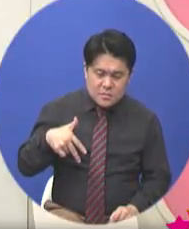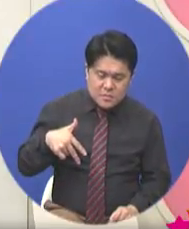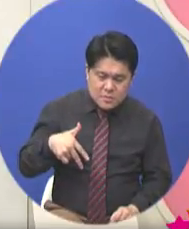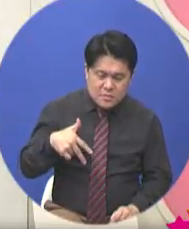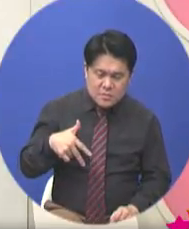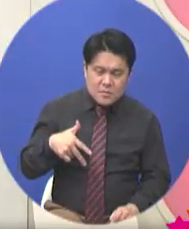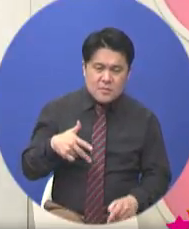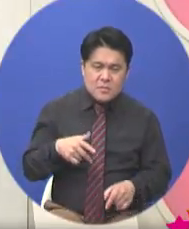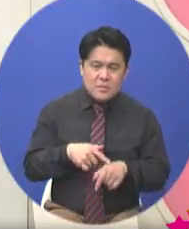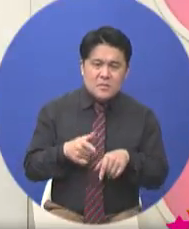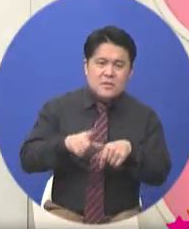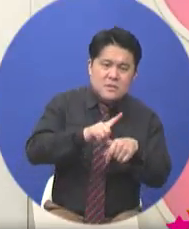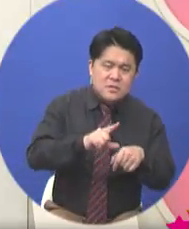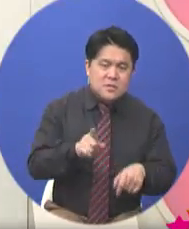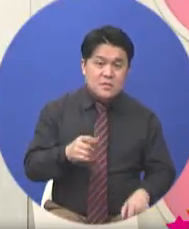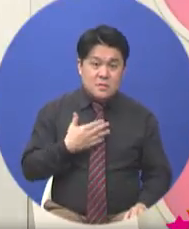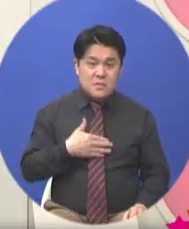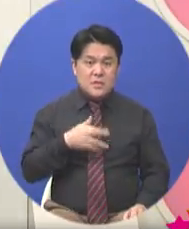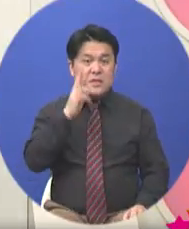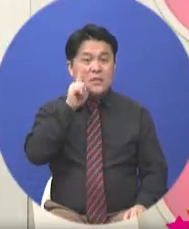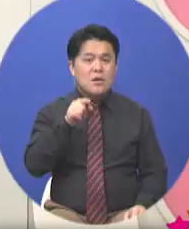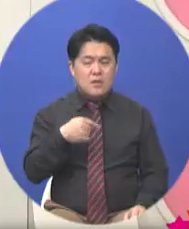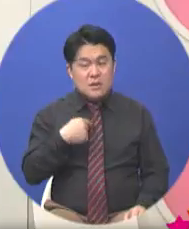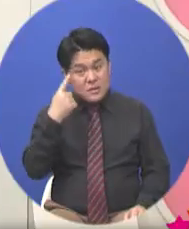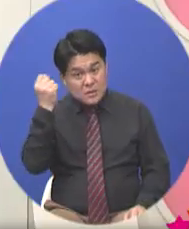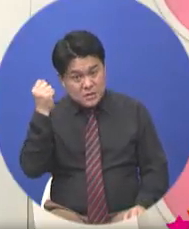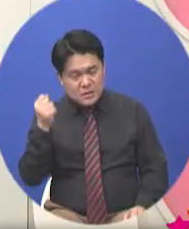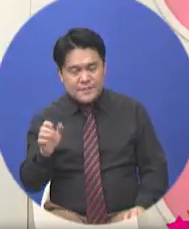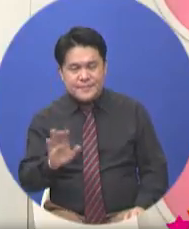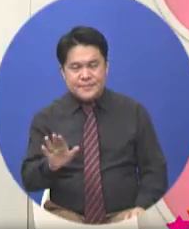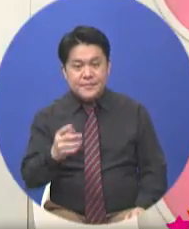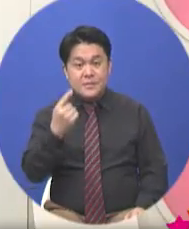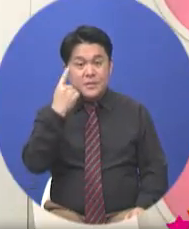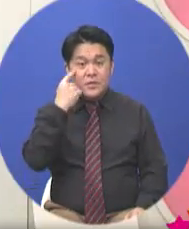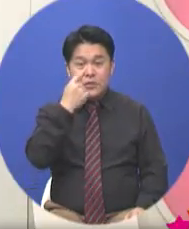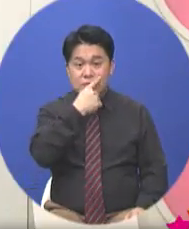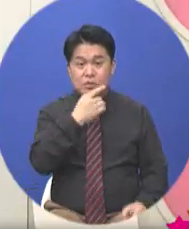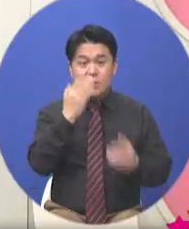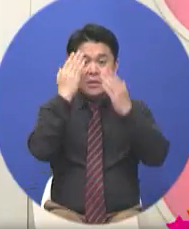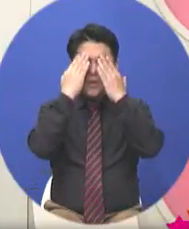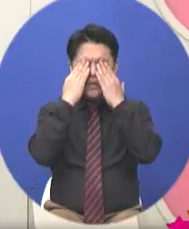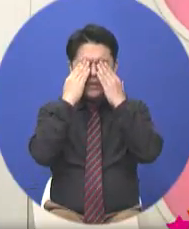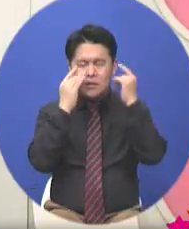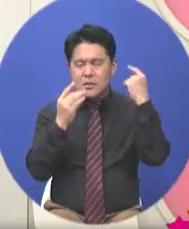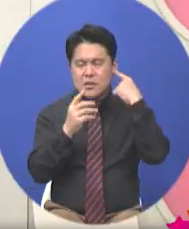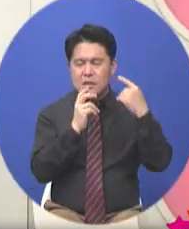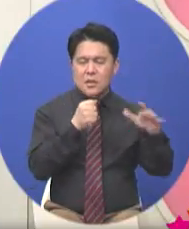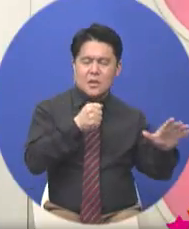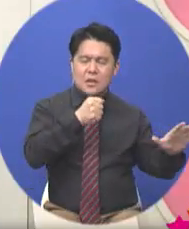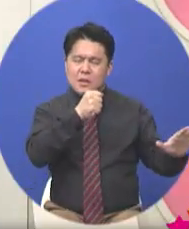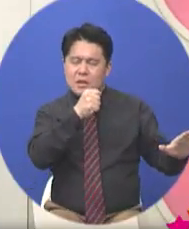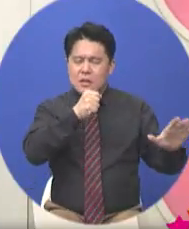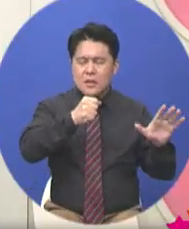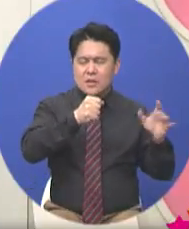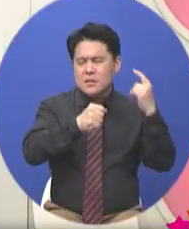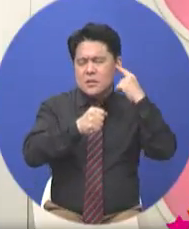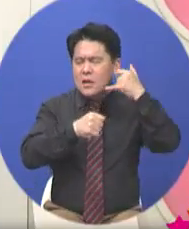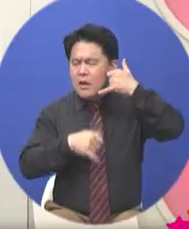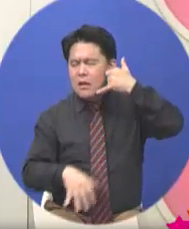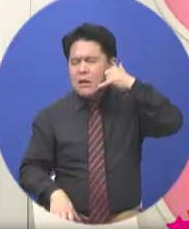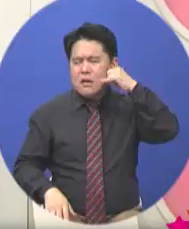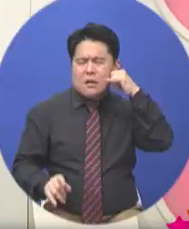정처 이렇게 나갈 수가 있어요. 그 박자가 틀린 줄 알고. 그러니까, 눈 딱 감고 가사를 알면 수학이